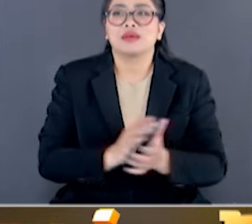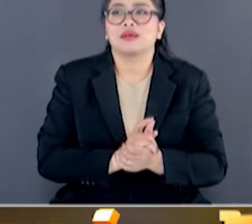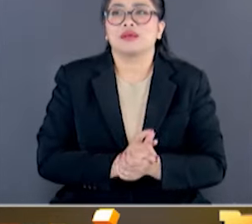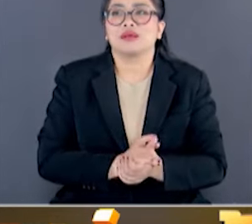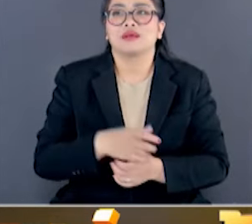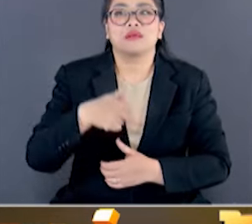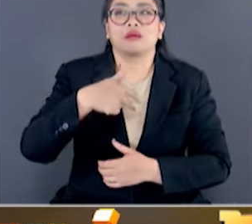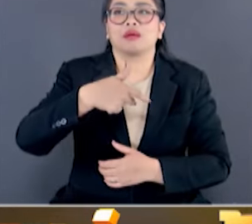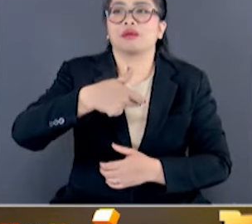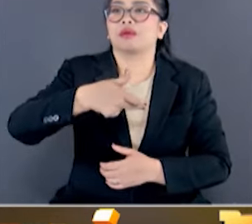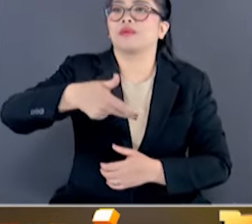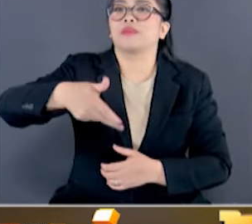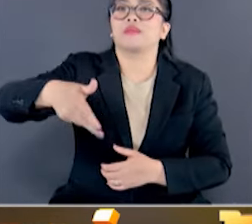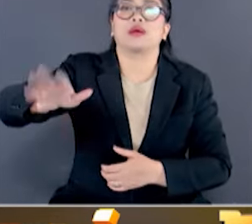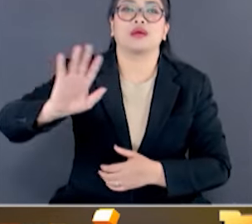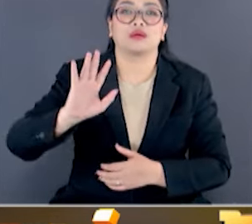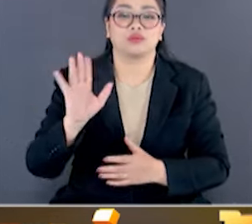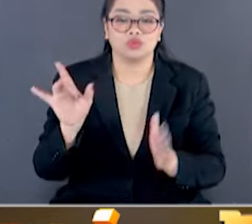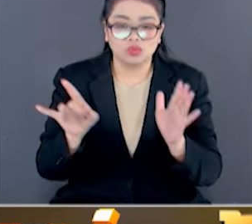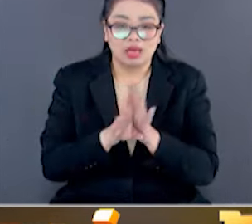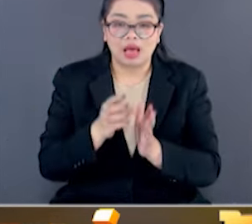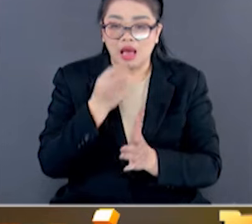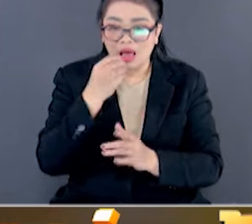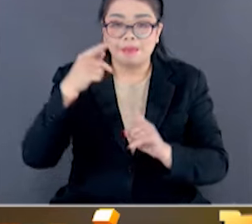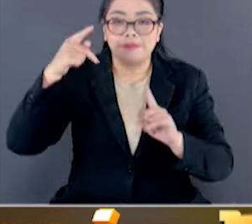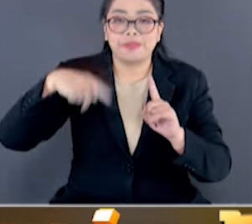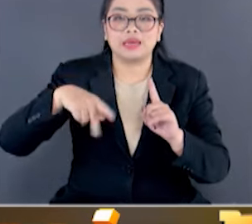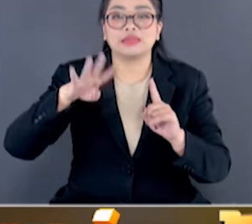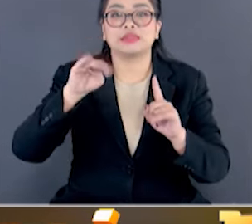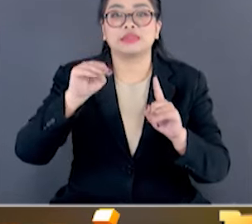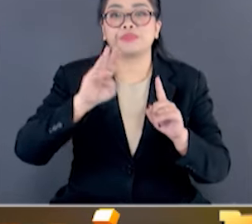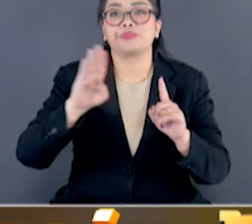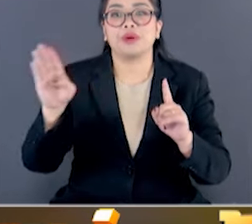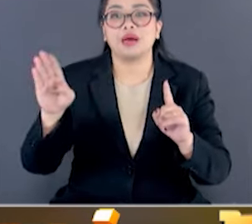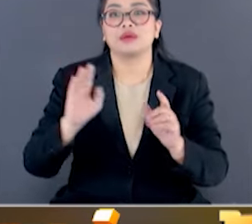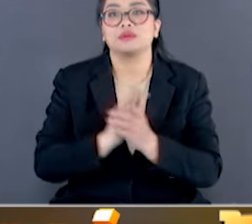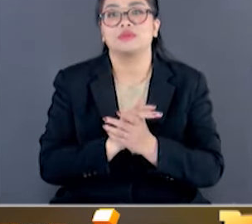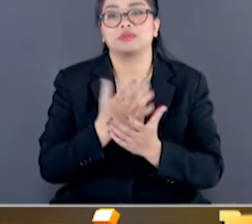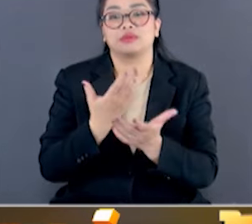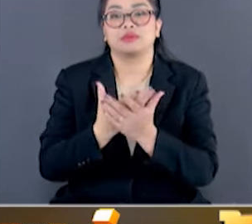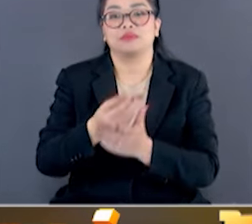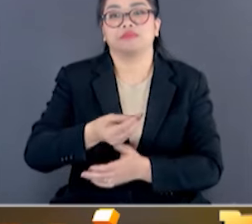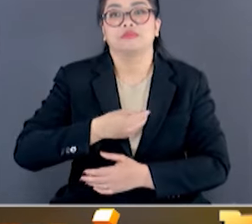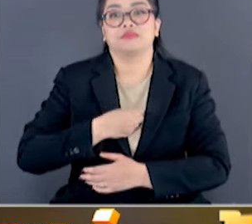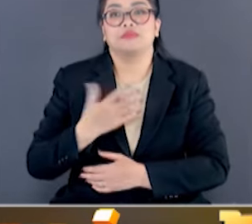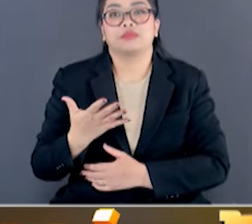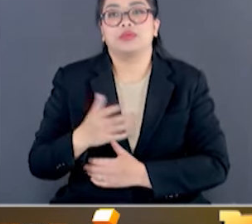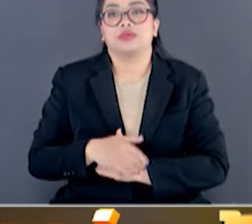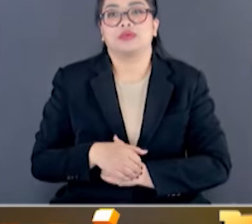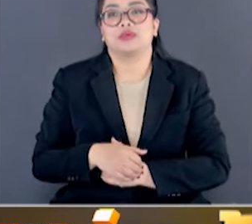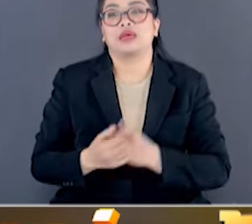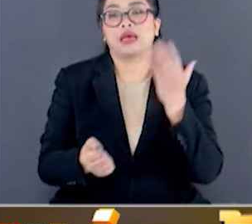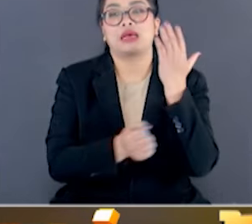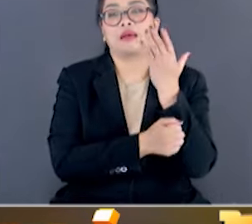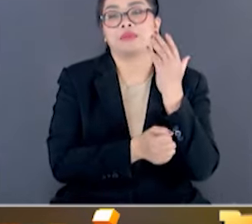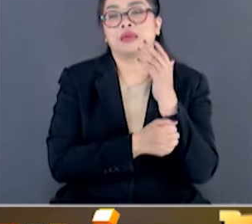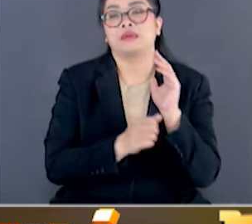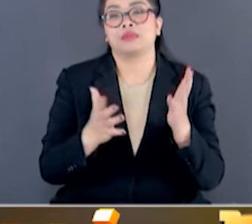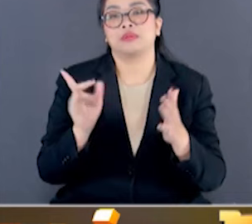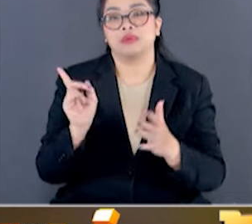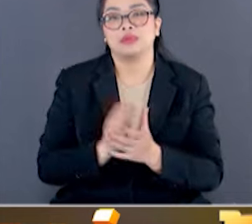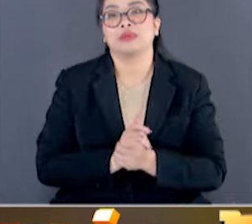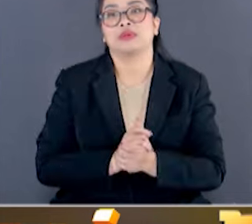ล้วค่ะไม่อยู่แล้วค่ะสุดท้ายค่าอาหาร 1,040 บาทไม่ได้คืนนะฮะ กำนันเปาะจริงๆแล้วนะฮะสม